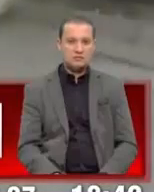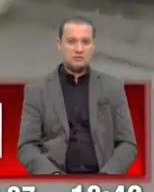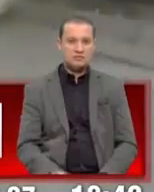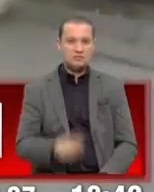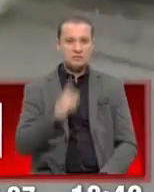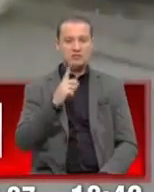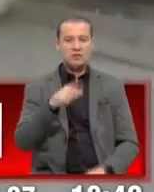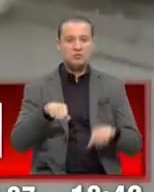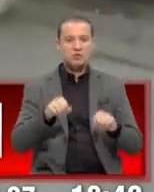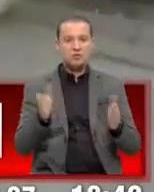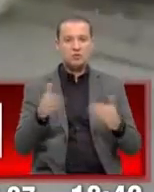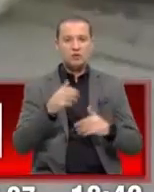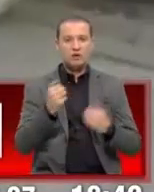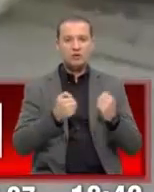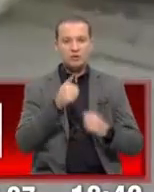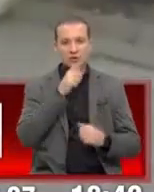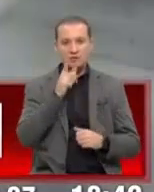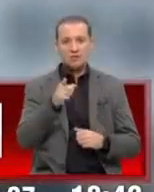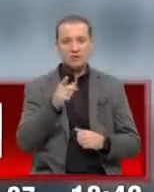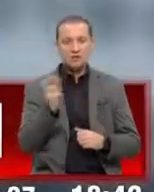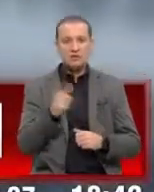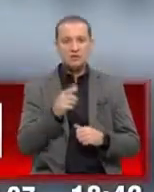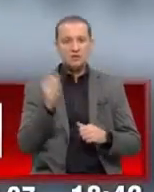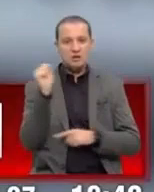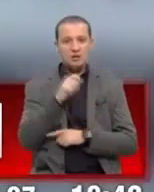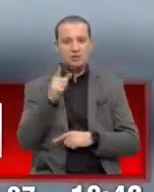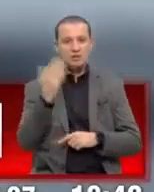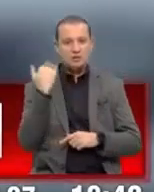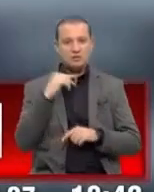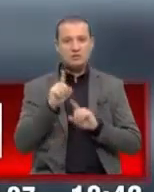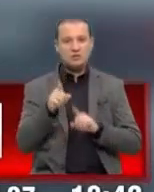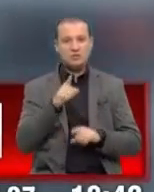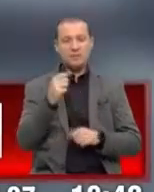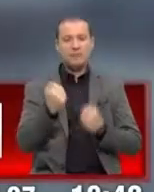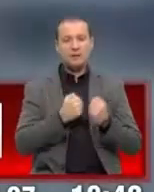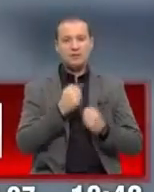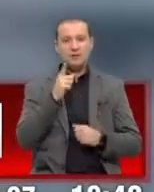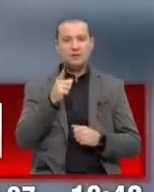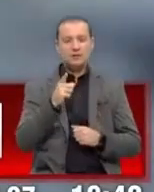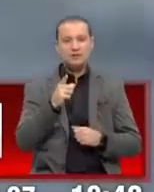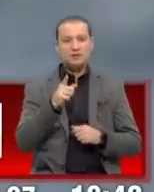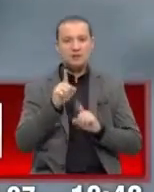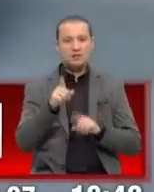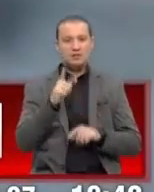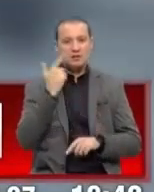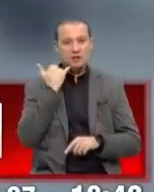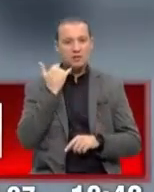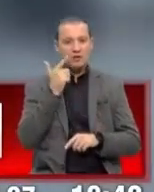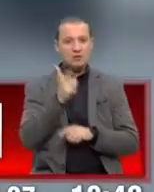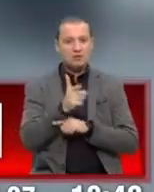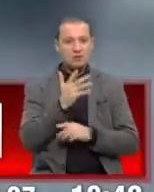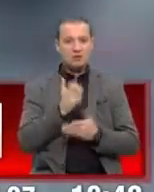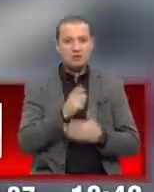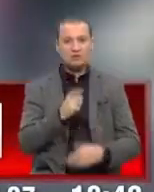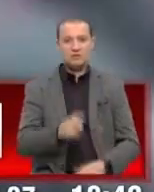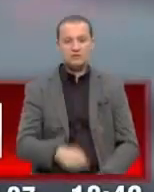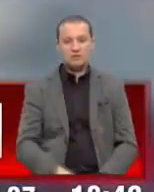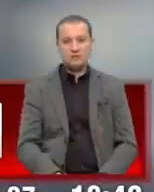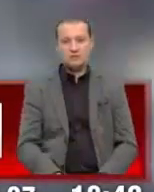Bir motokurye ve bir otomobil sürücüsü kaçan kamyonetin peşine düştü. Araçtakiler takip anlarını cep telefonuyla kayda